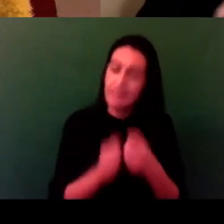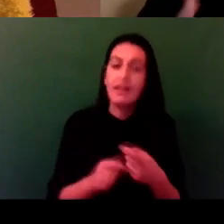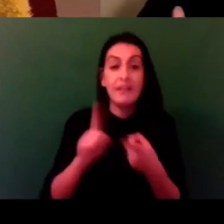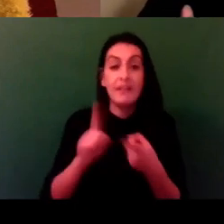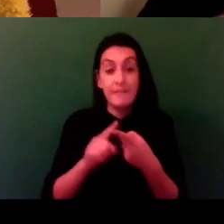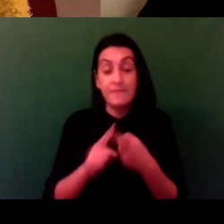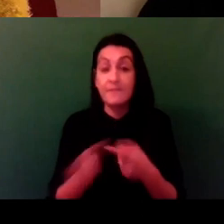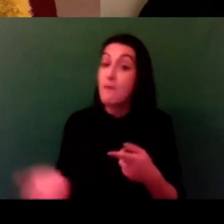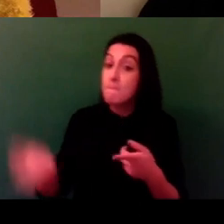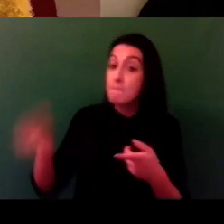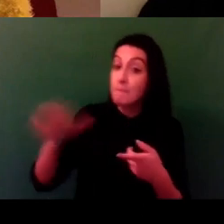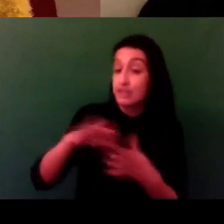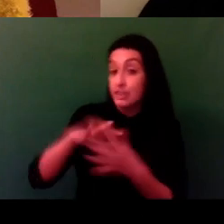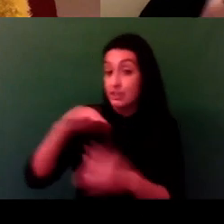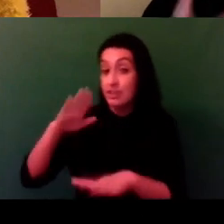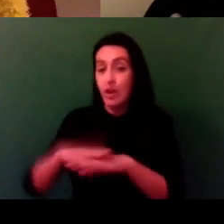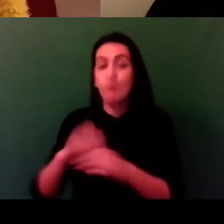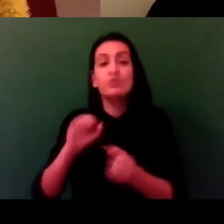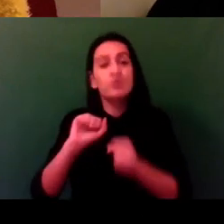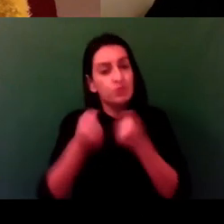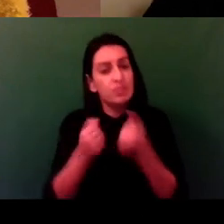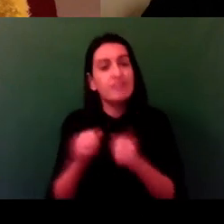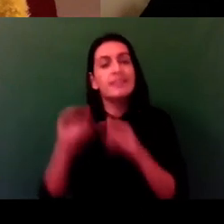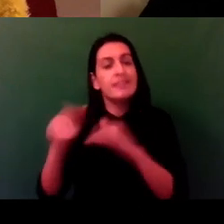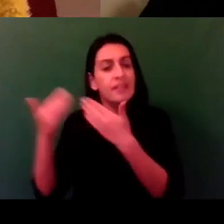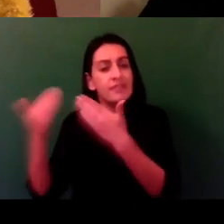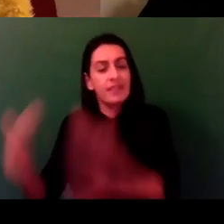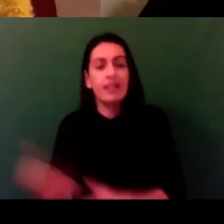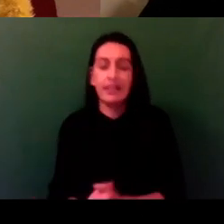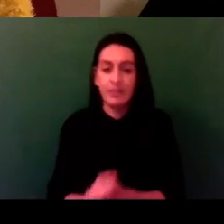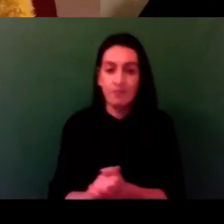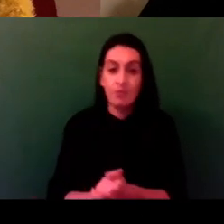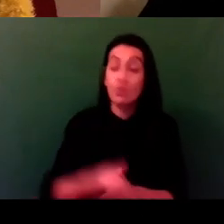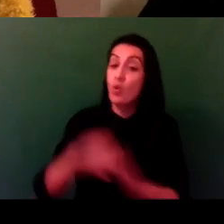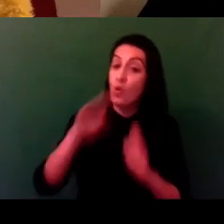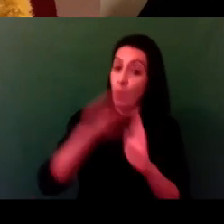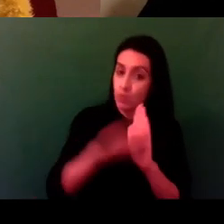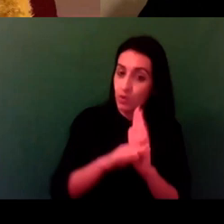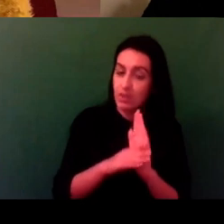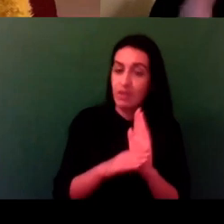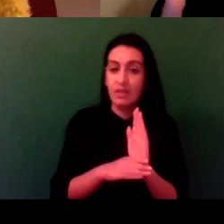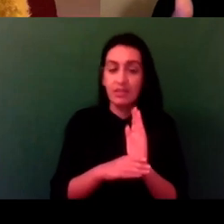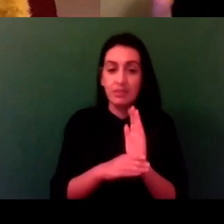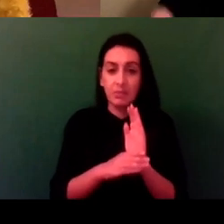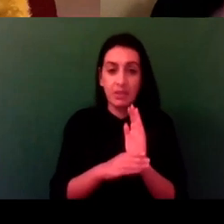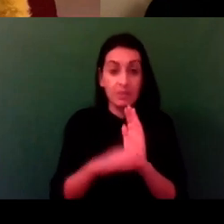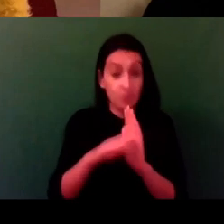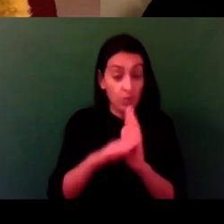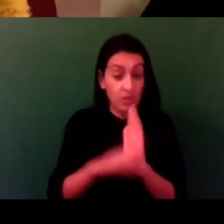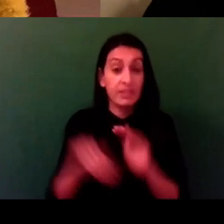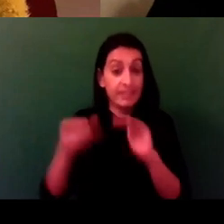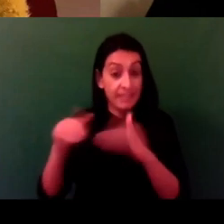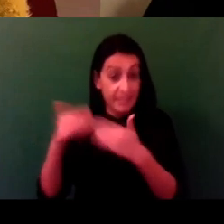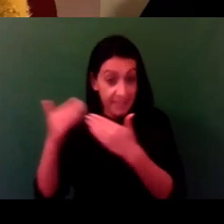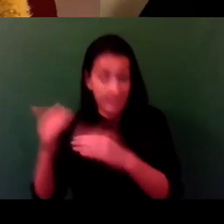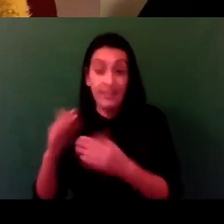alanı açmaya çalışan, buna yönelik yeni stratejiler geliştirmeye çalışan sivil aktörler olarak ve hep beraber işte 120